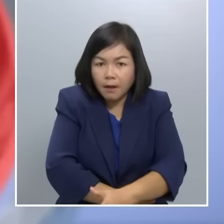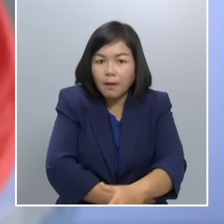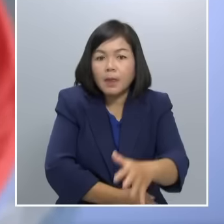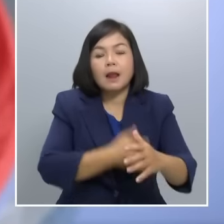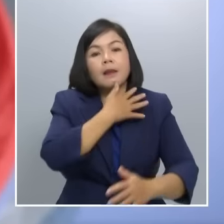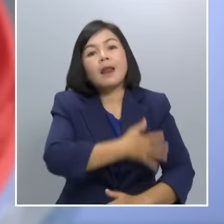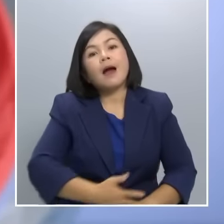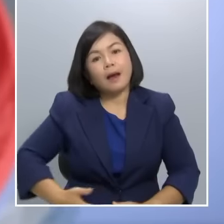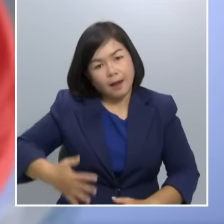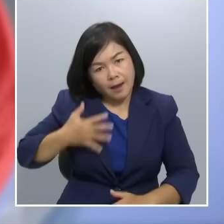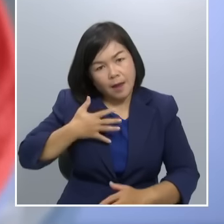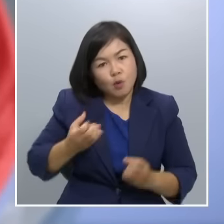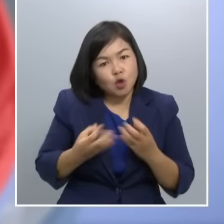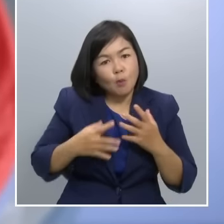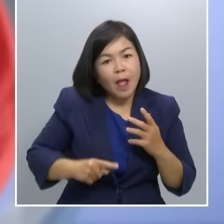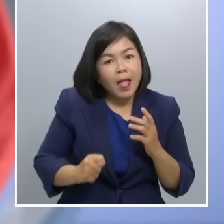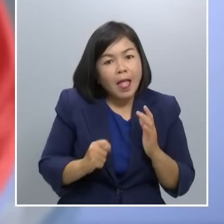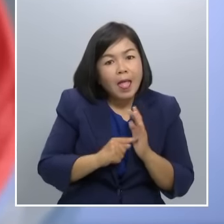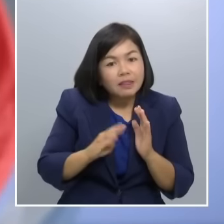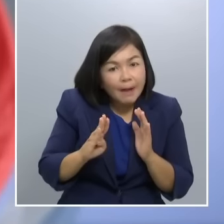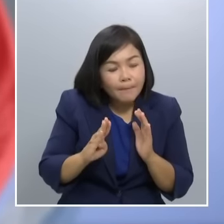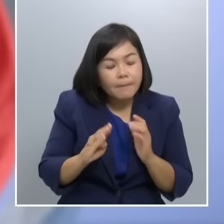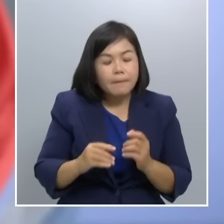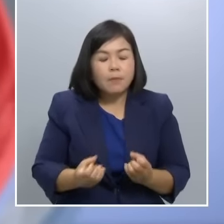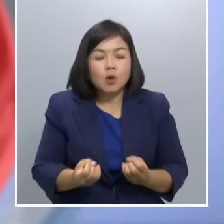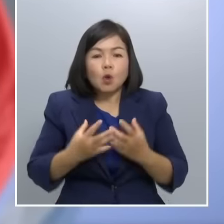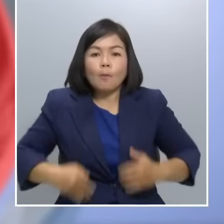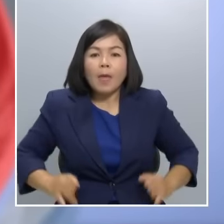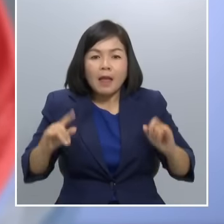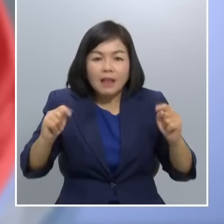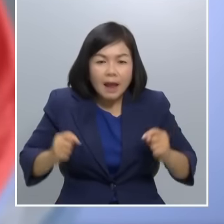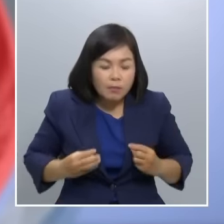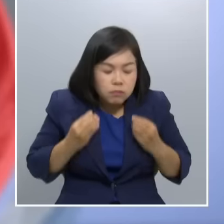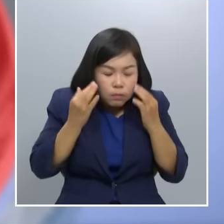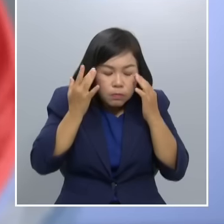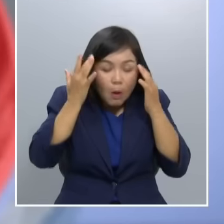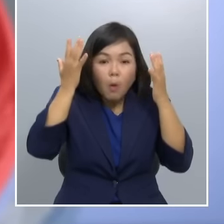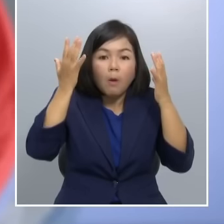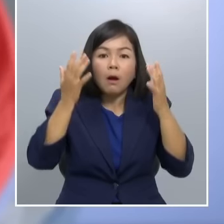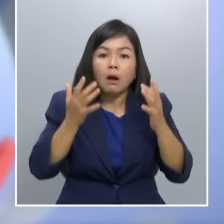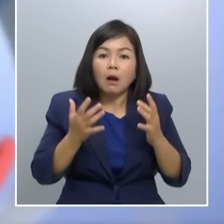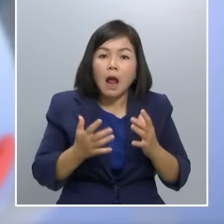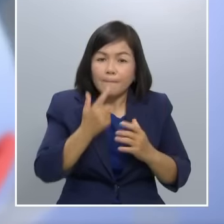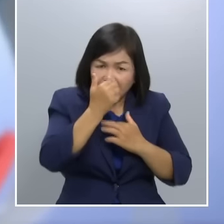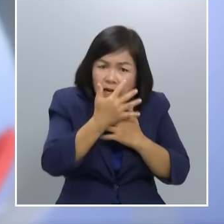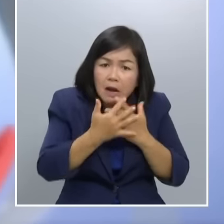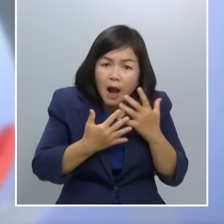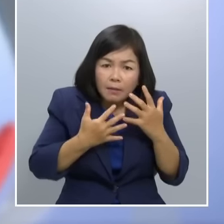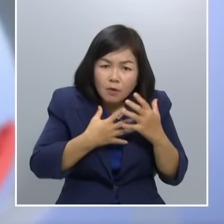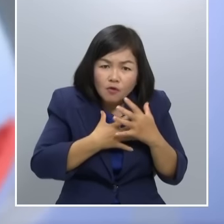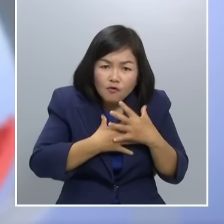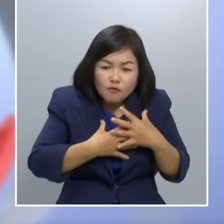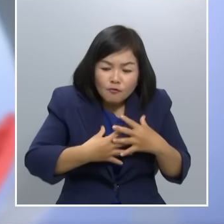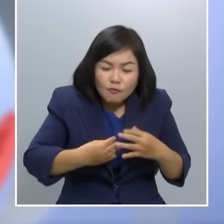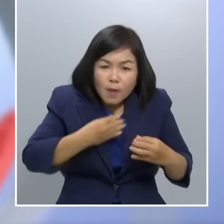ไปข้าวไตข้าวตับนะฮะแล้วมันก็ขึ้นสมองต่างๆนานาคือเลือดกลายเป็นเป็นเป็นกรดอกดอนะฮเลือดเป็นกรด